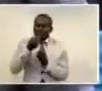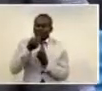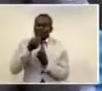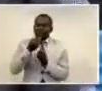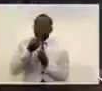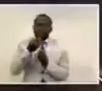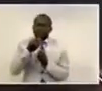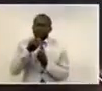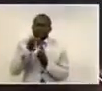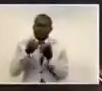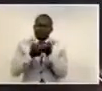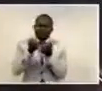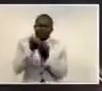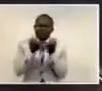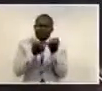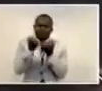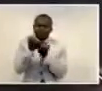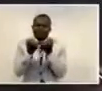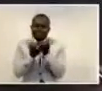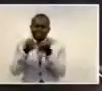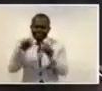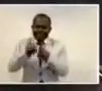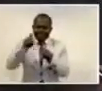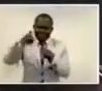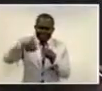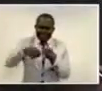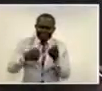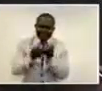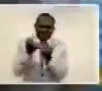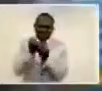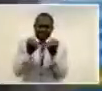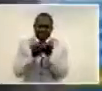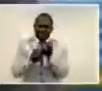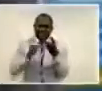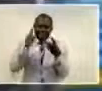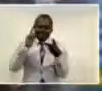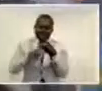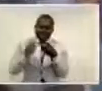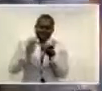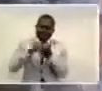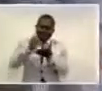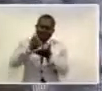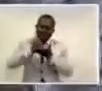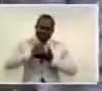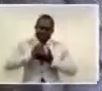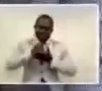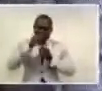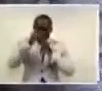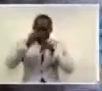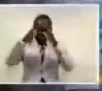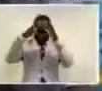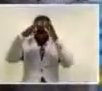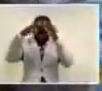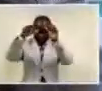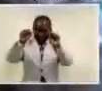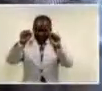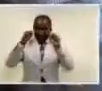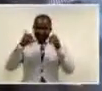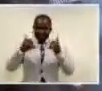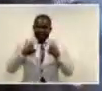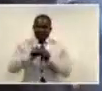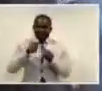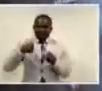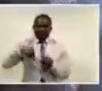ku meza muruzuzanya mbese neza uko bikwiye icya kabiri byangejejeho Nyakubahwa Perezida wa Repubulika ni uko nanjye ubu